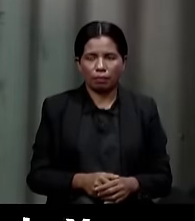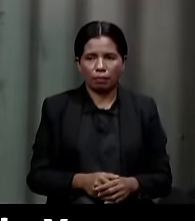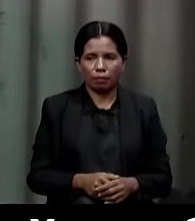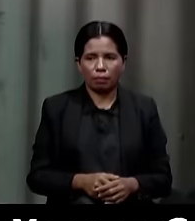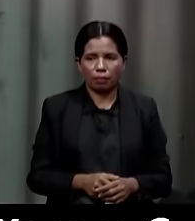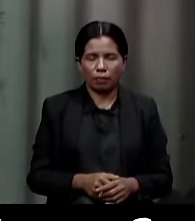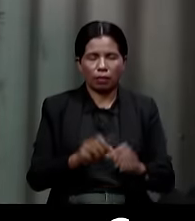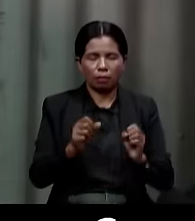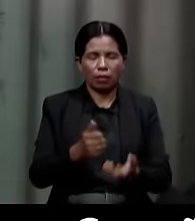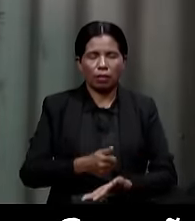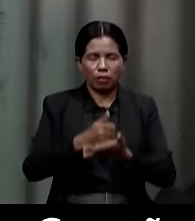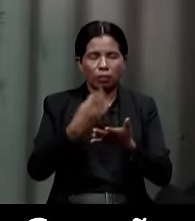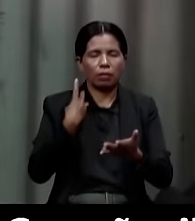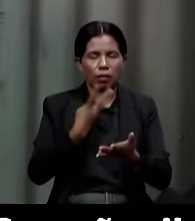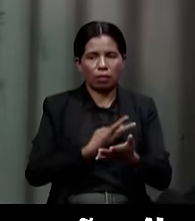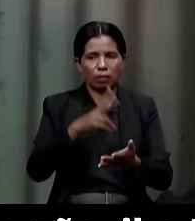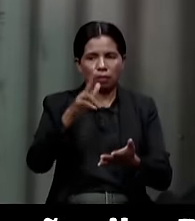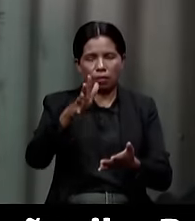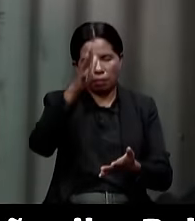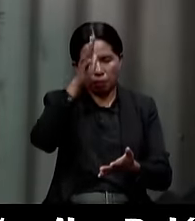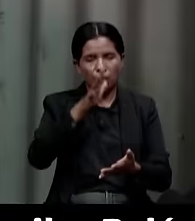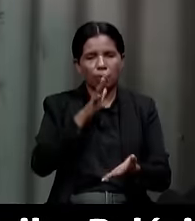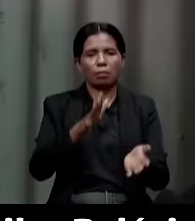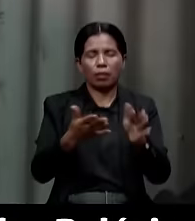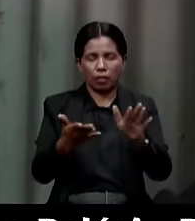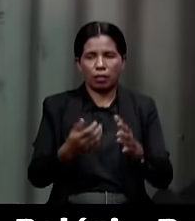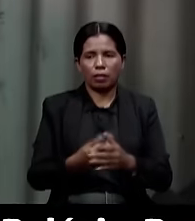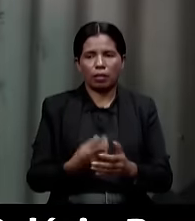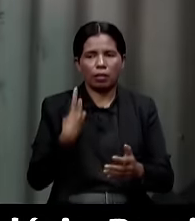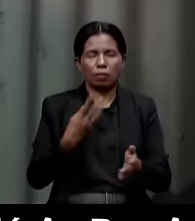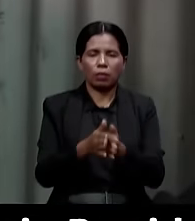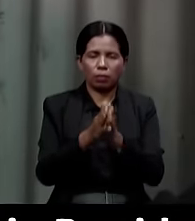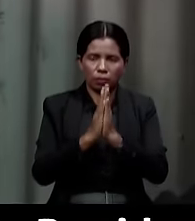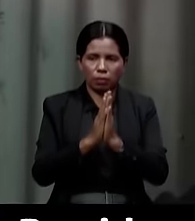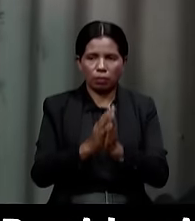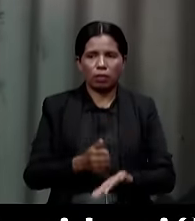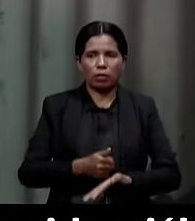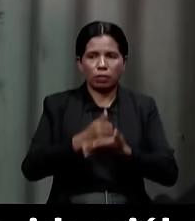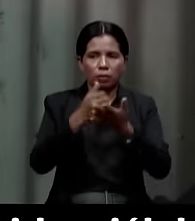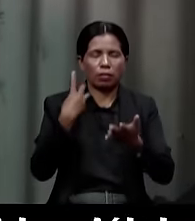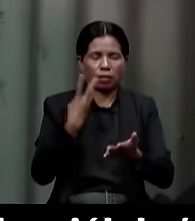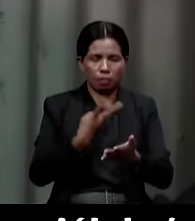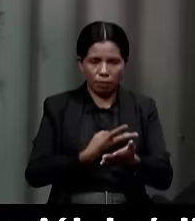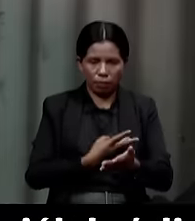bilari amin tolu, ne bima, nyaman husikona, amin husudet, tau matang ba ami,